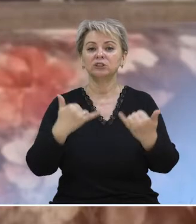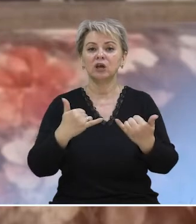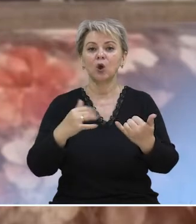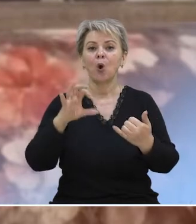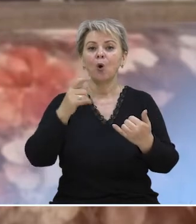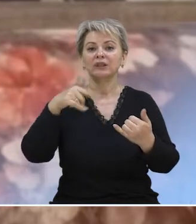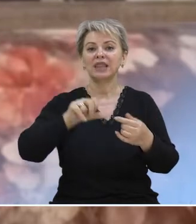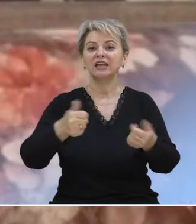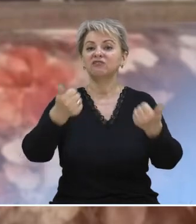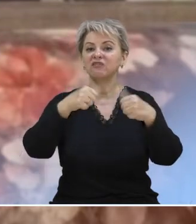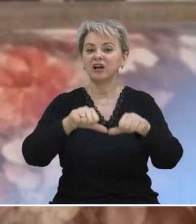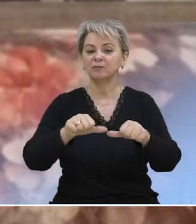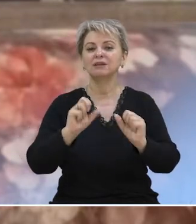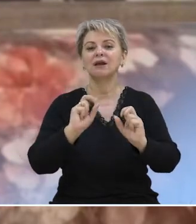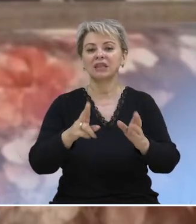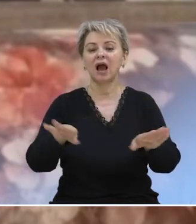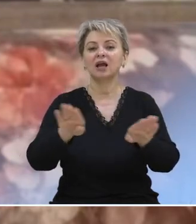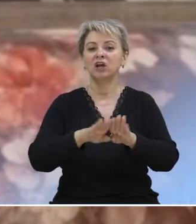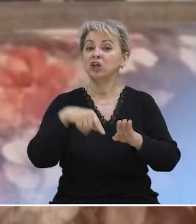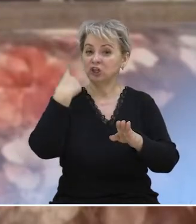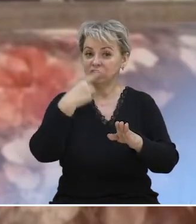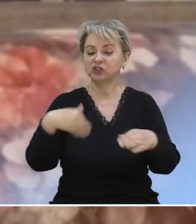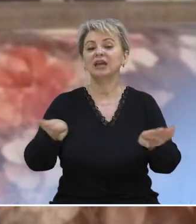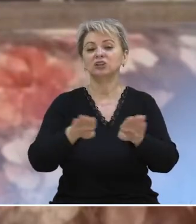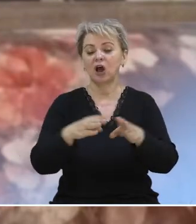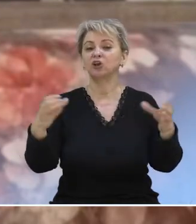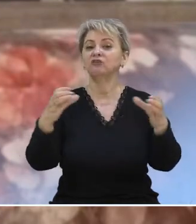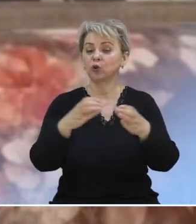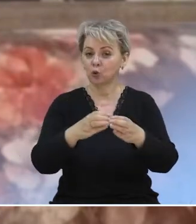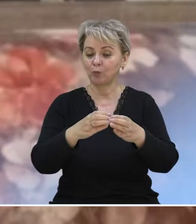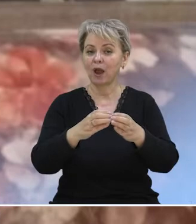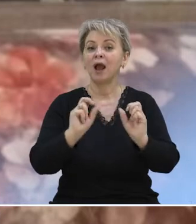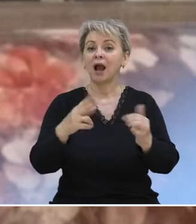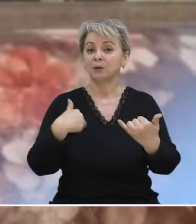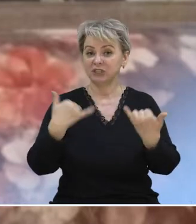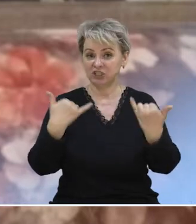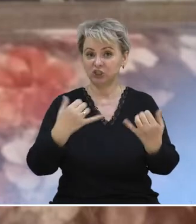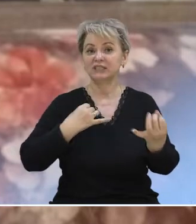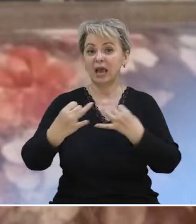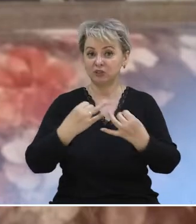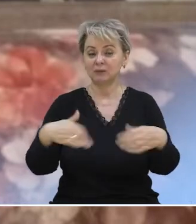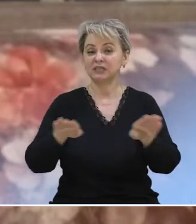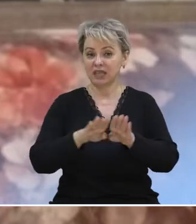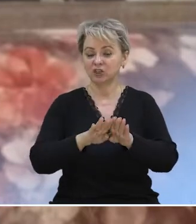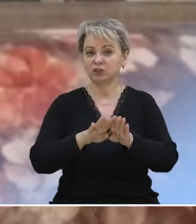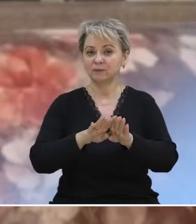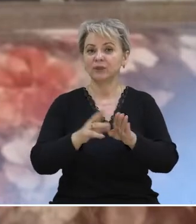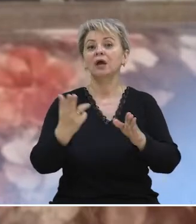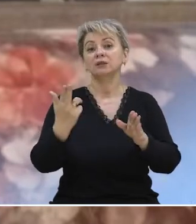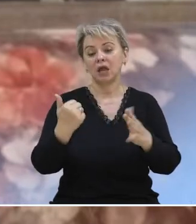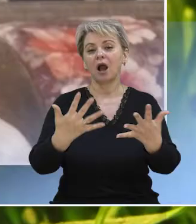работаем сейчас в онлайн-формате. Как индивидуально, так и в группах. То есть как мы сейчас примерно с вами. То есть мы